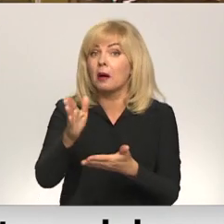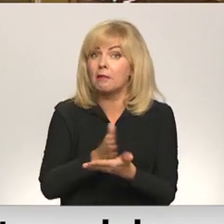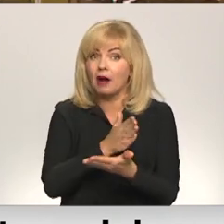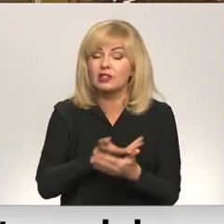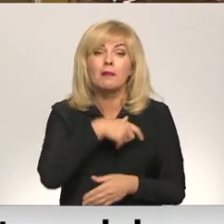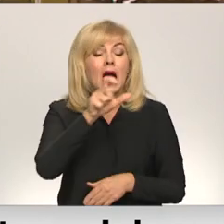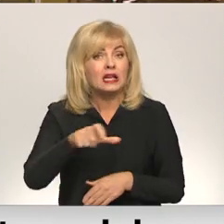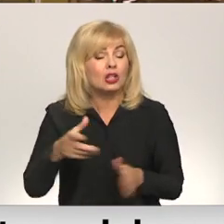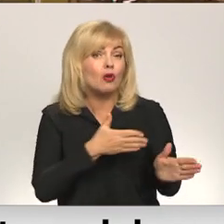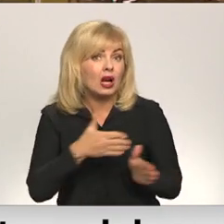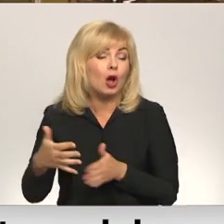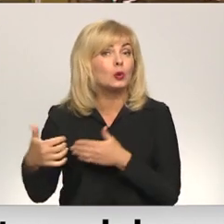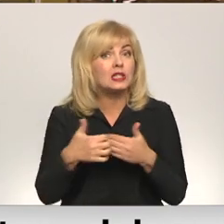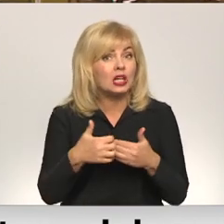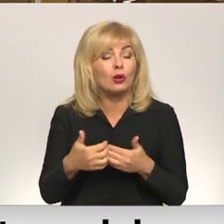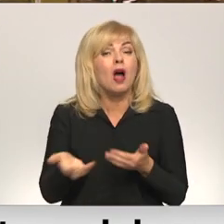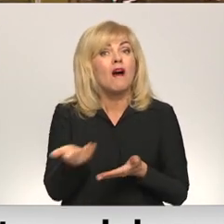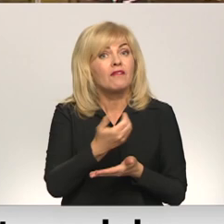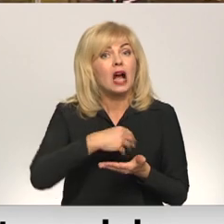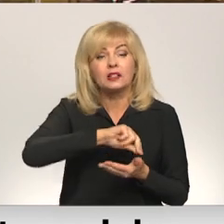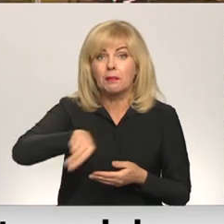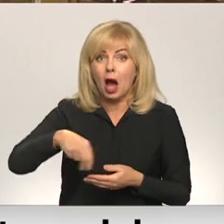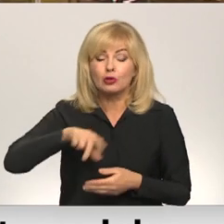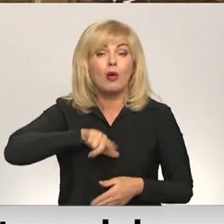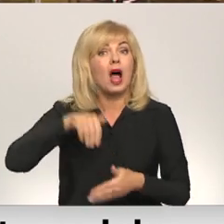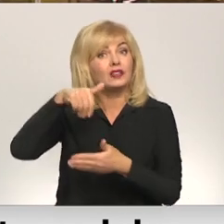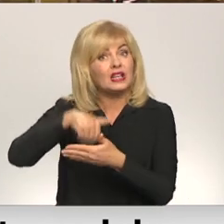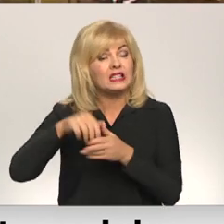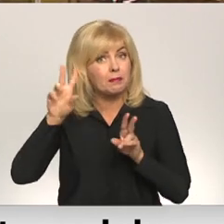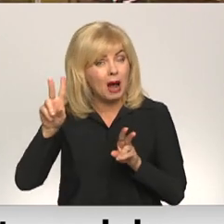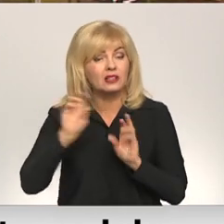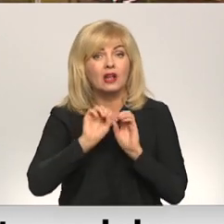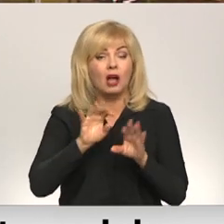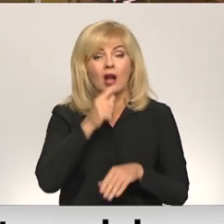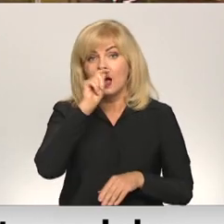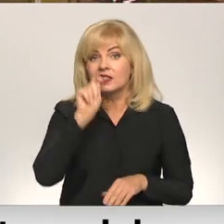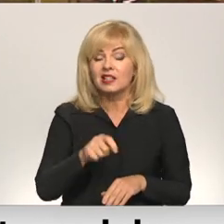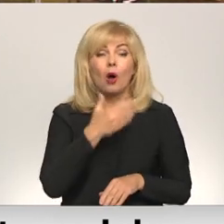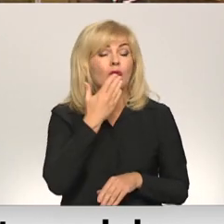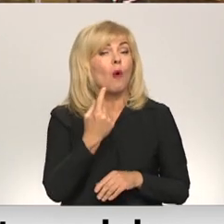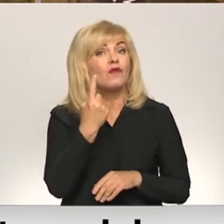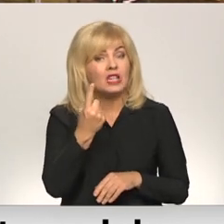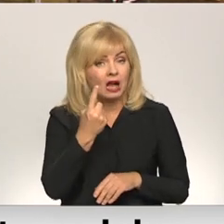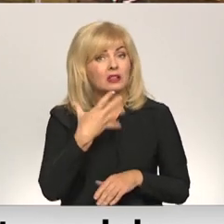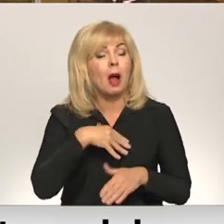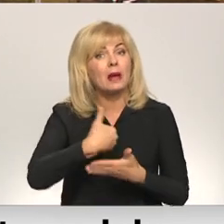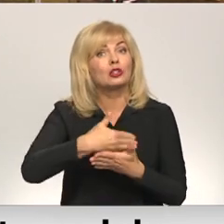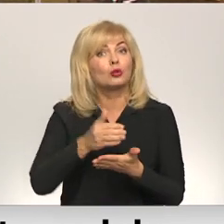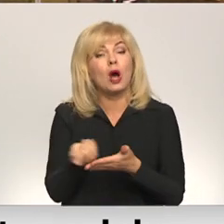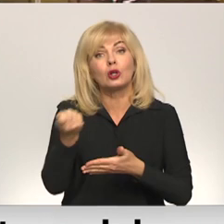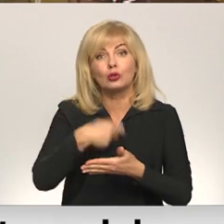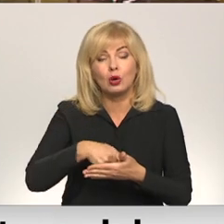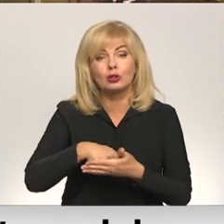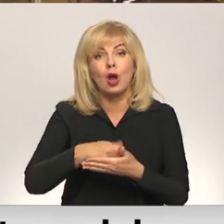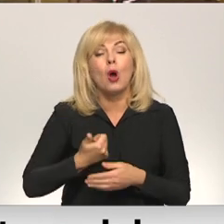Iedzīvotāji gatavi cīnīties un vāc parakstus, tikmēr Latvijas pasts skaidro, ka zaudējumi nav vienīgais iemesls nodaļas slēgšanai.